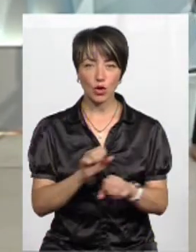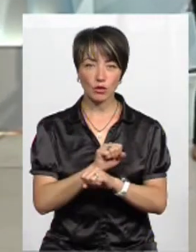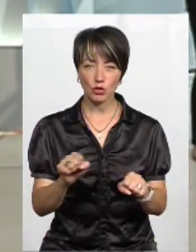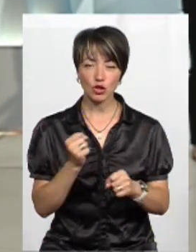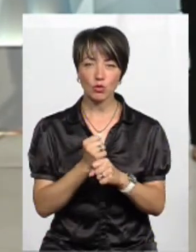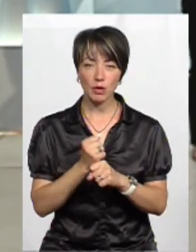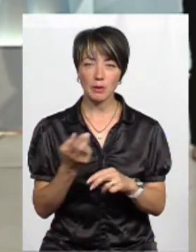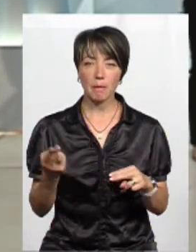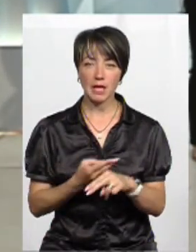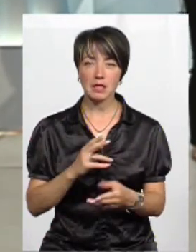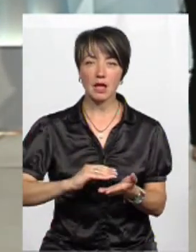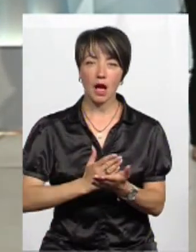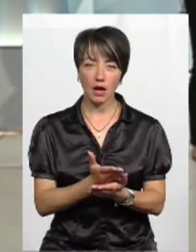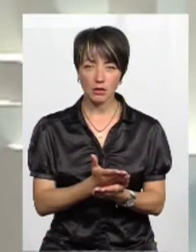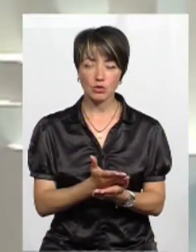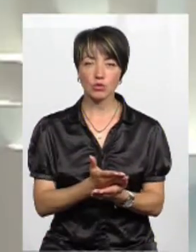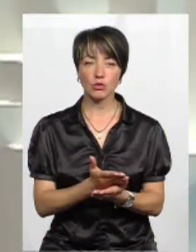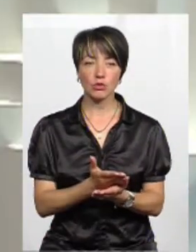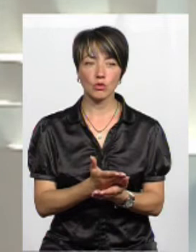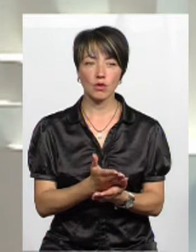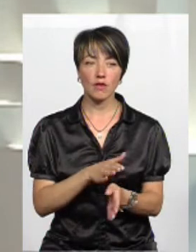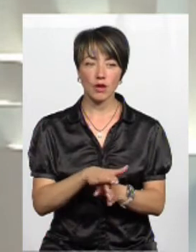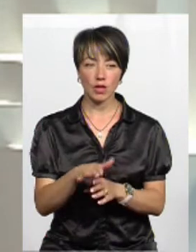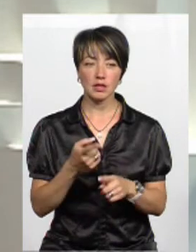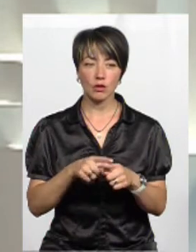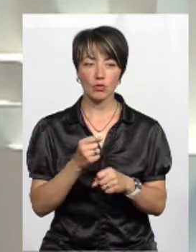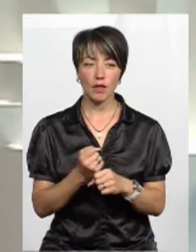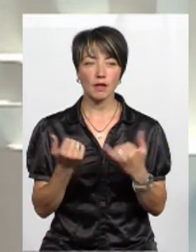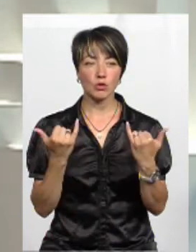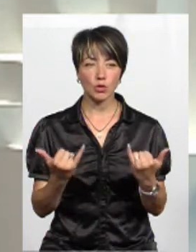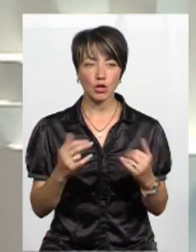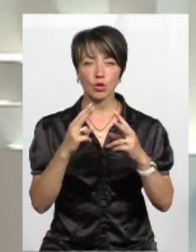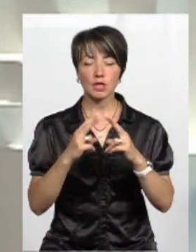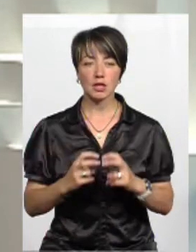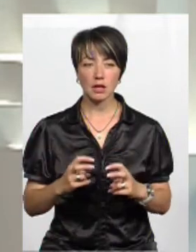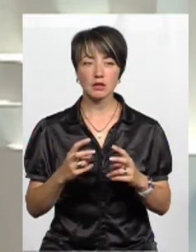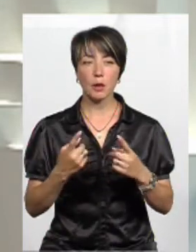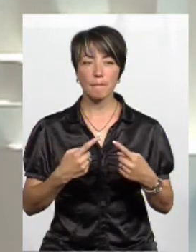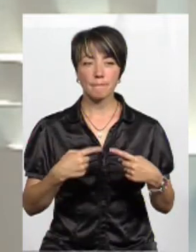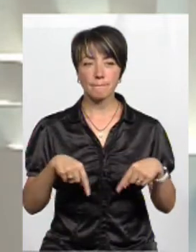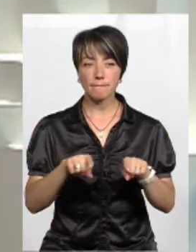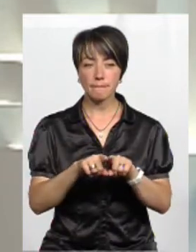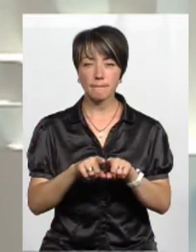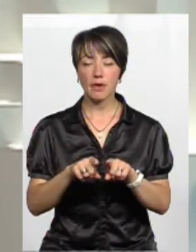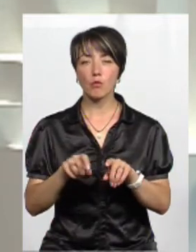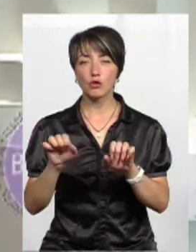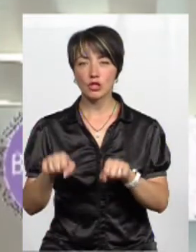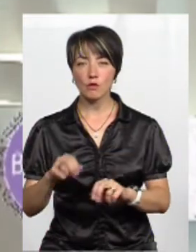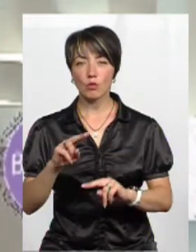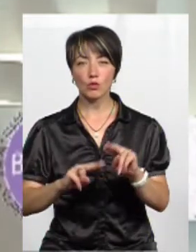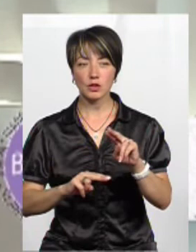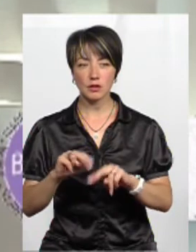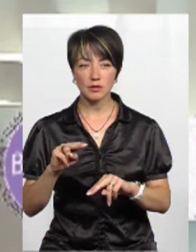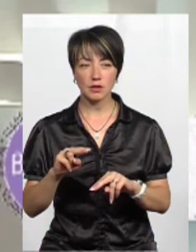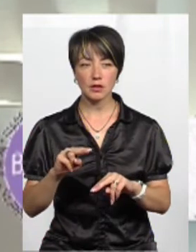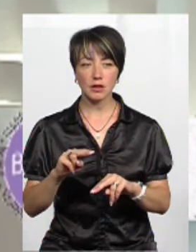можна зробити без якісного виконання цієї роботи. Тобто на сьогодні розглядається навіть партією можливість